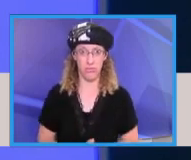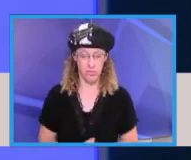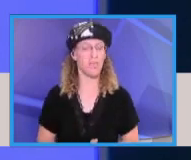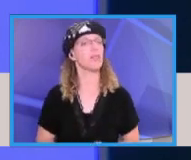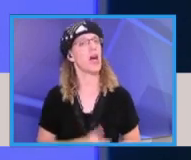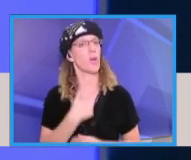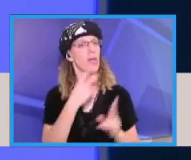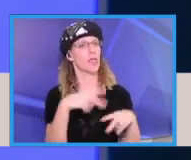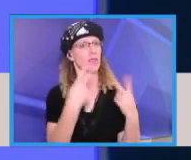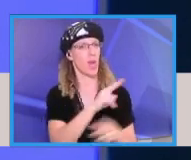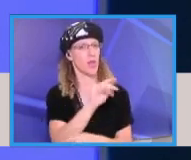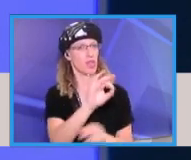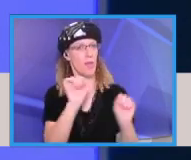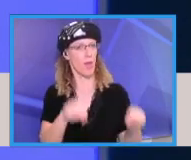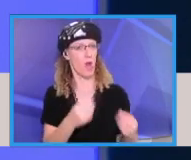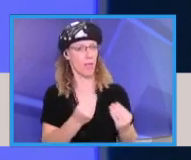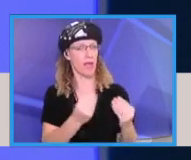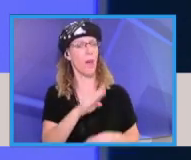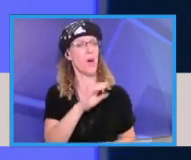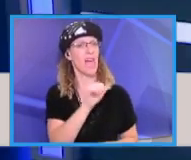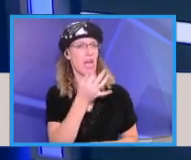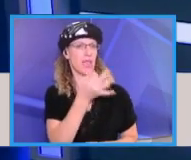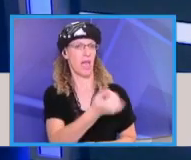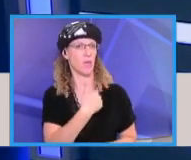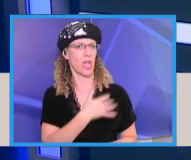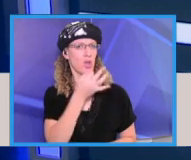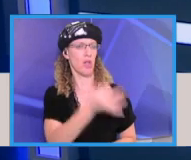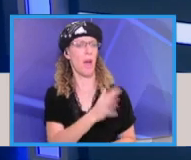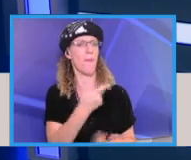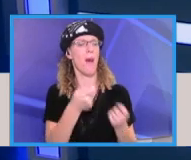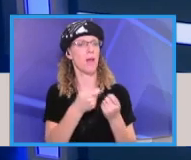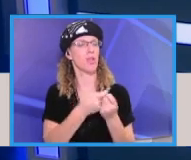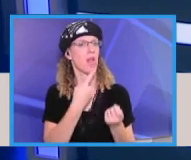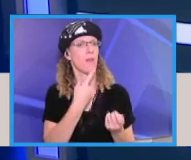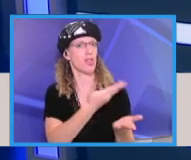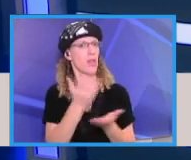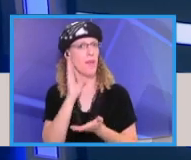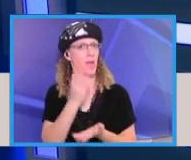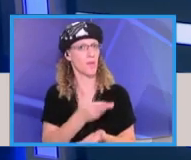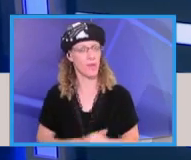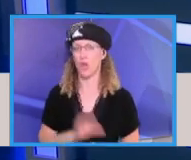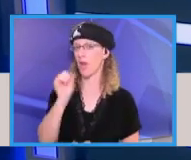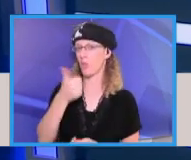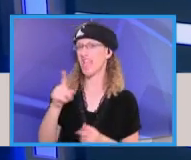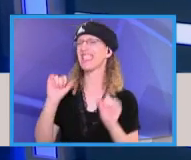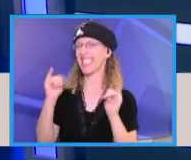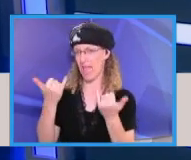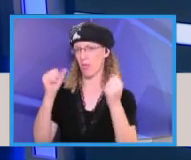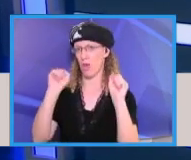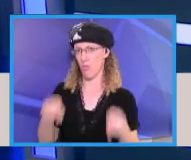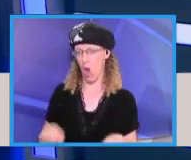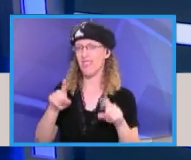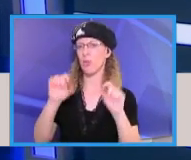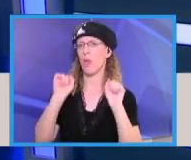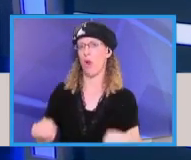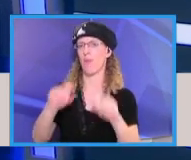נחזור תקף לעניין המונופול. בועז ארד, ואני רוצה לשאול אותך, מה אתה אומר על הדברים ששמענו כאן? קודם כל זה מונופול, וזה מונופול מהסוג